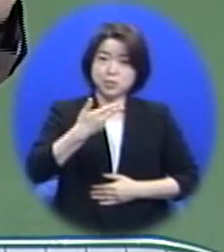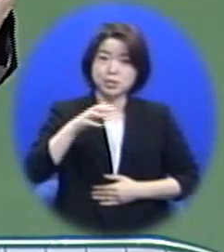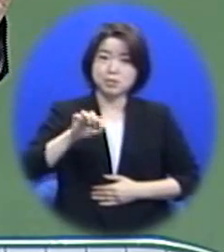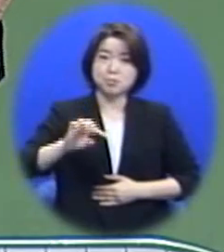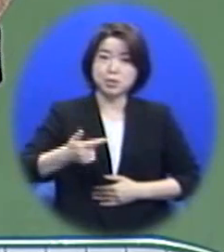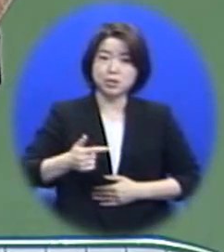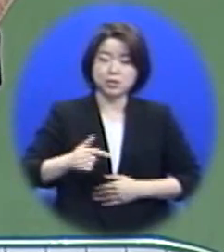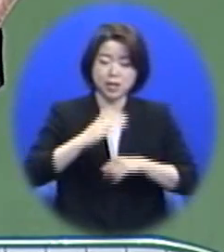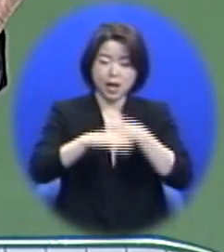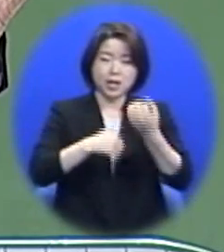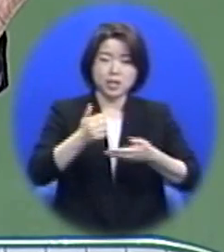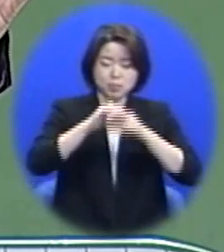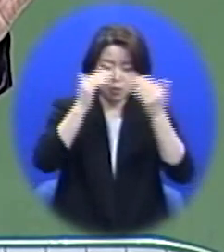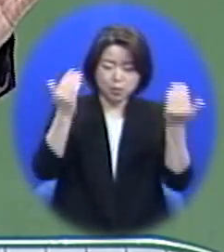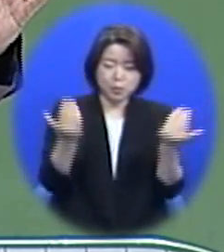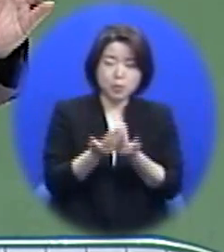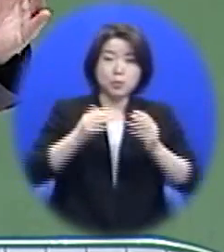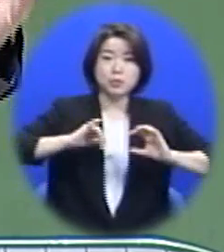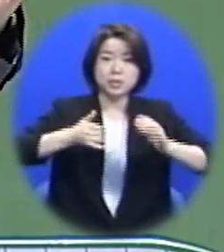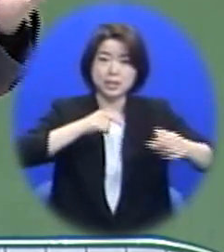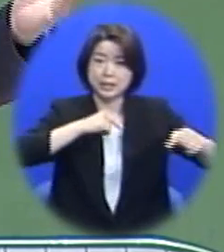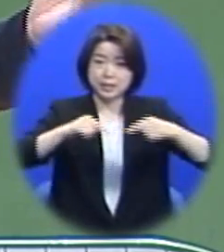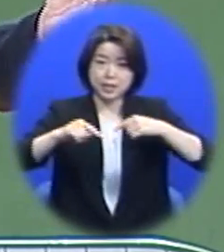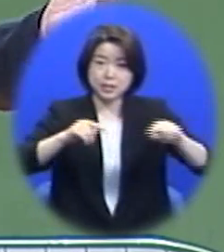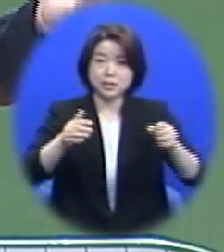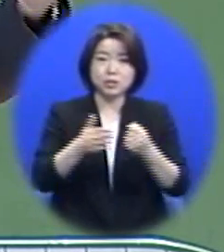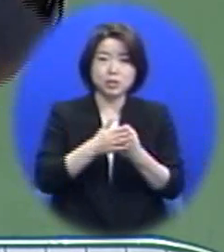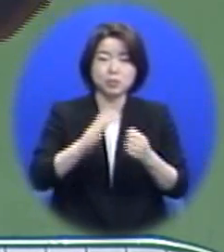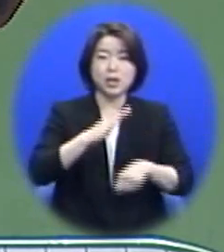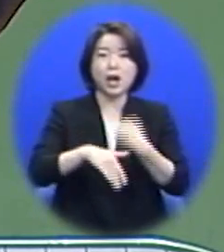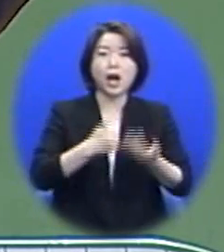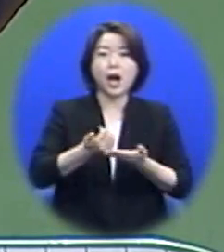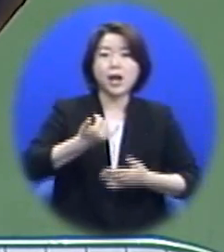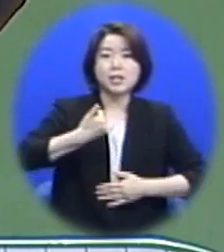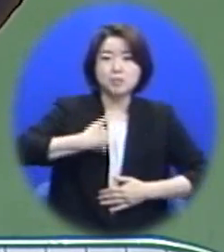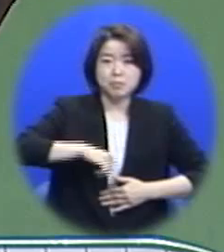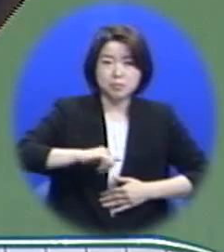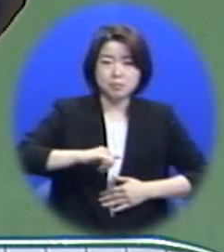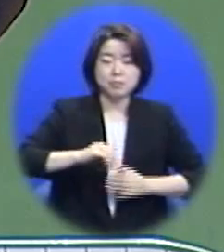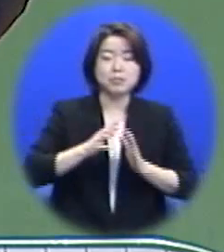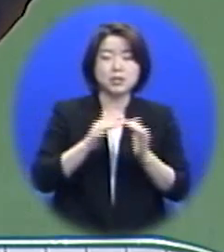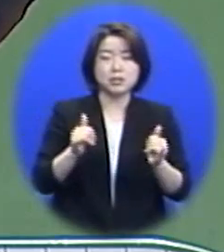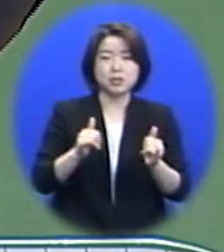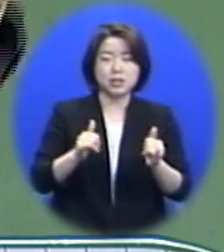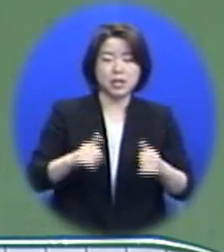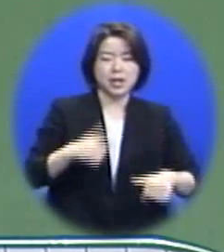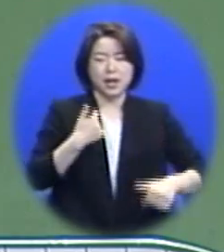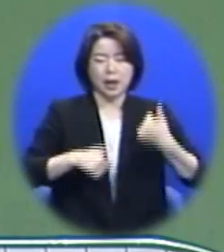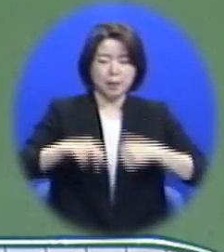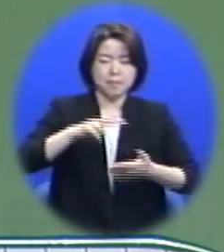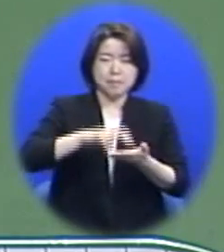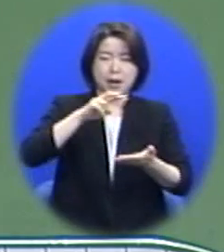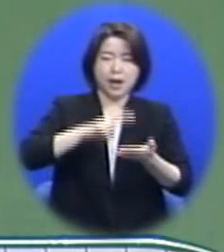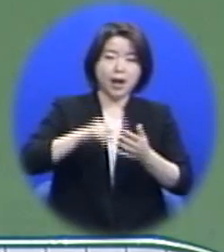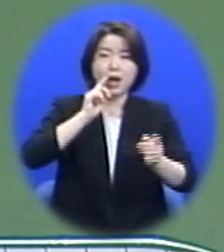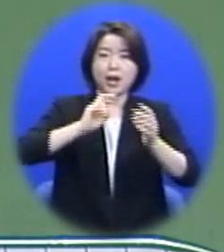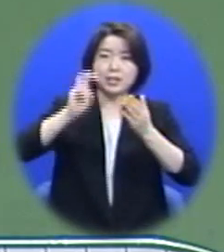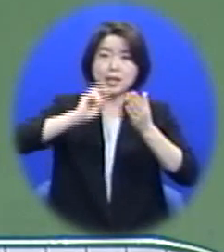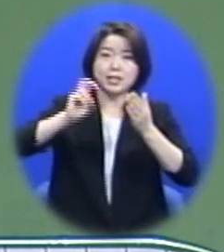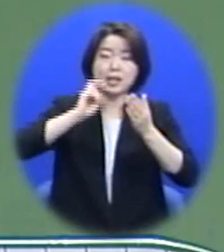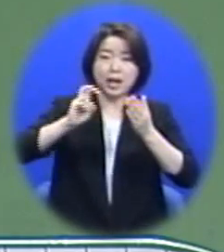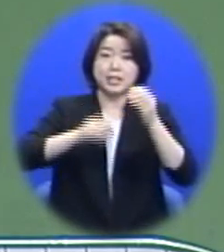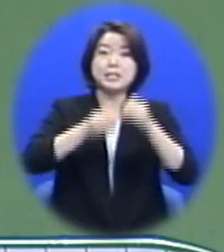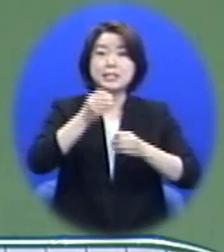온 세상을 다스리는 것으로 인하여 하나님의 백성들이 기뻐 뛰며 찬양하는 그런 시편입니다